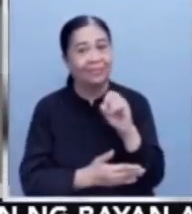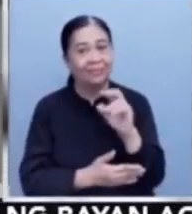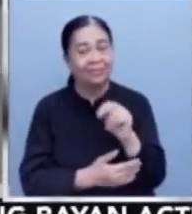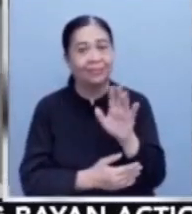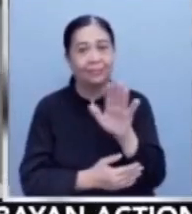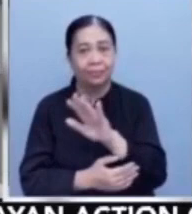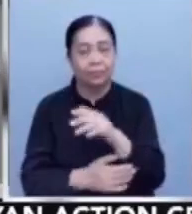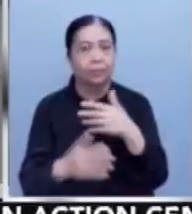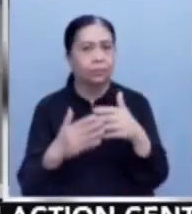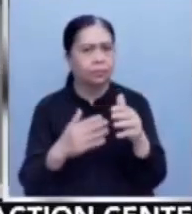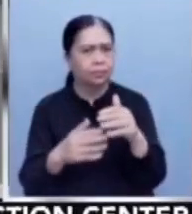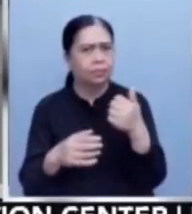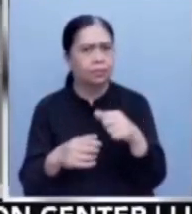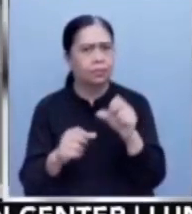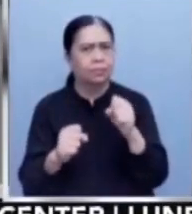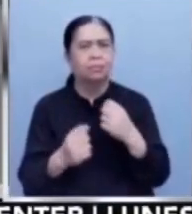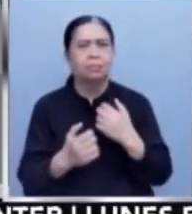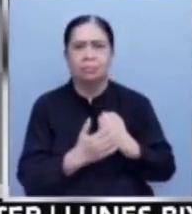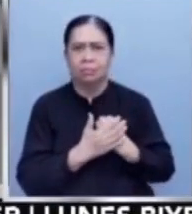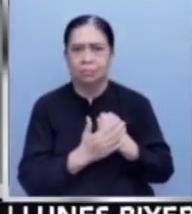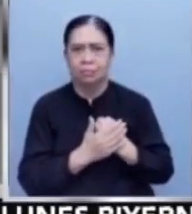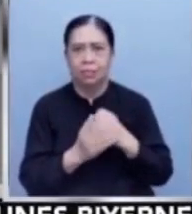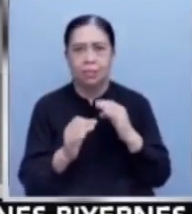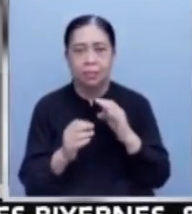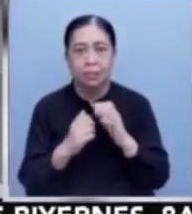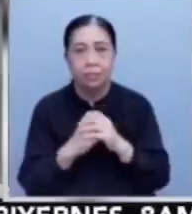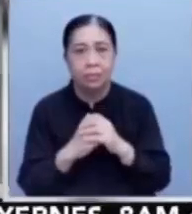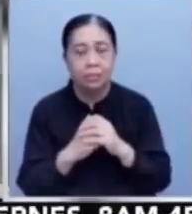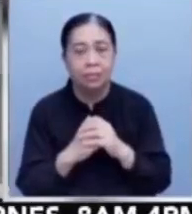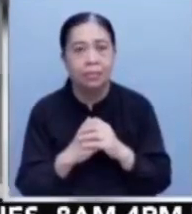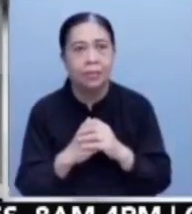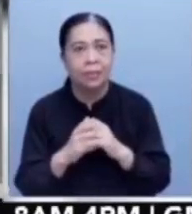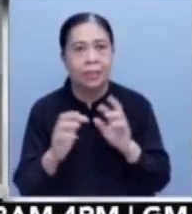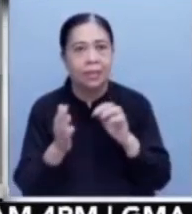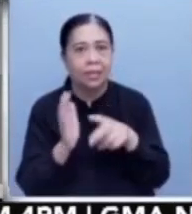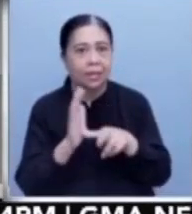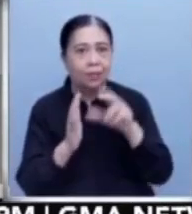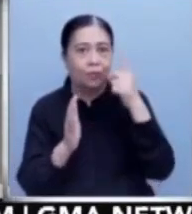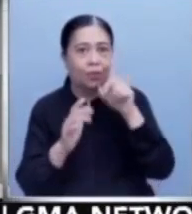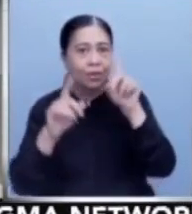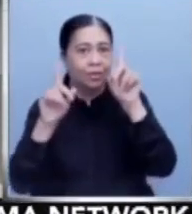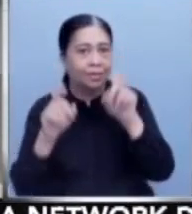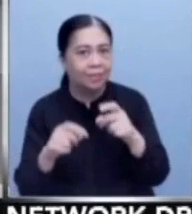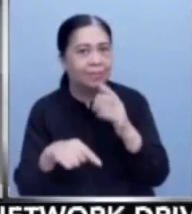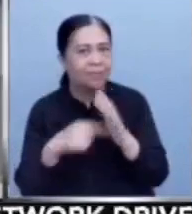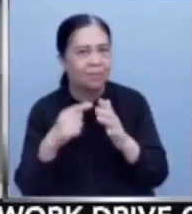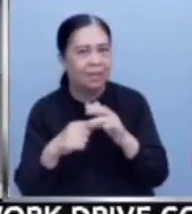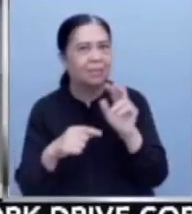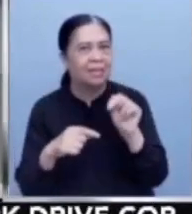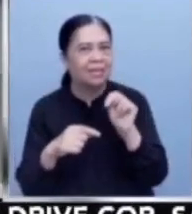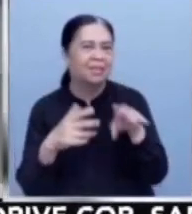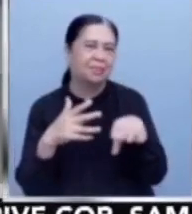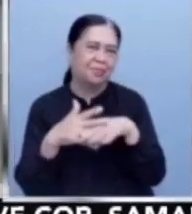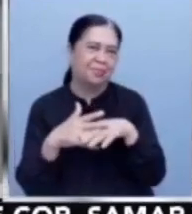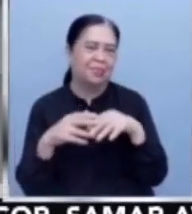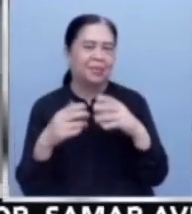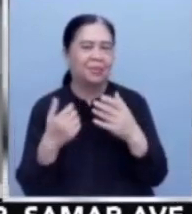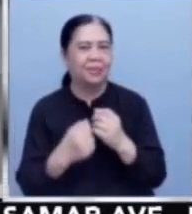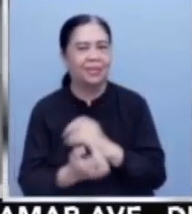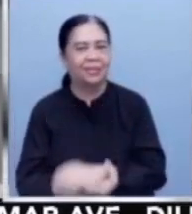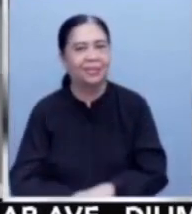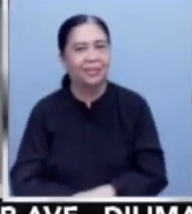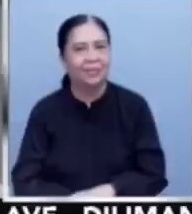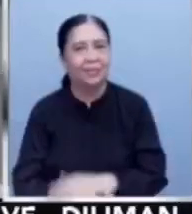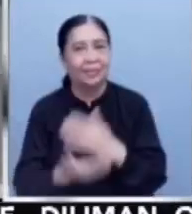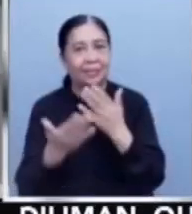kahit sino kakabahan kapag nagre-review para sa exam. Kaya minsan, kailangan ng icebreaker. Pero, naku, wag ka. Ang isang